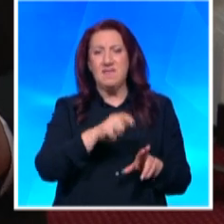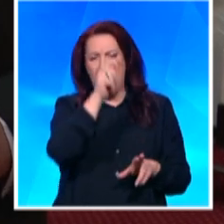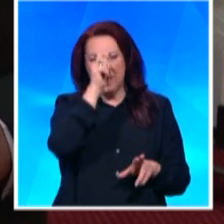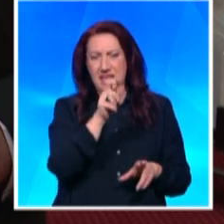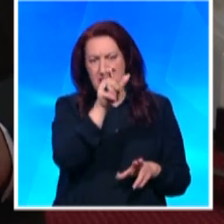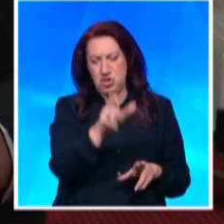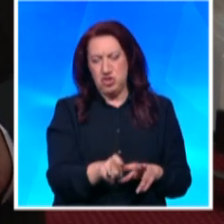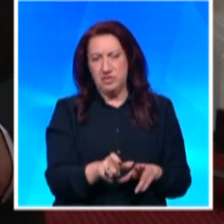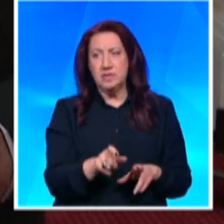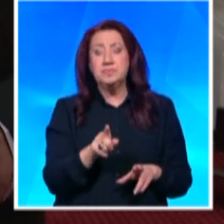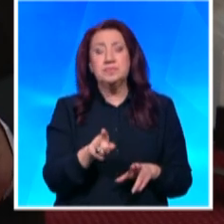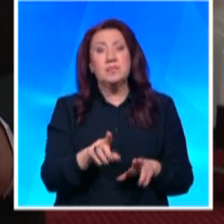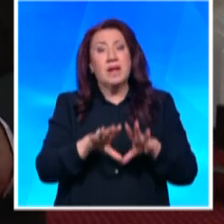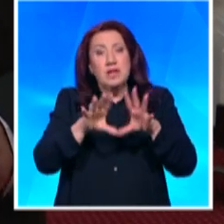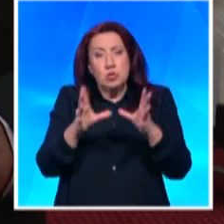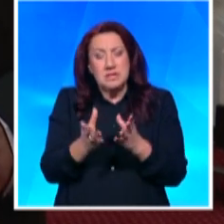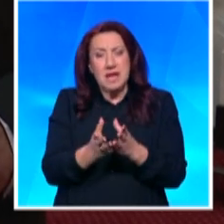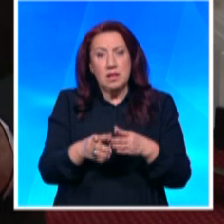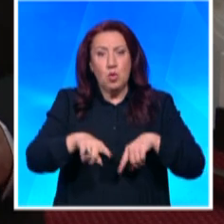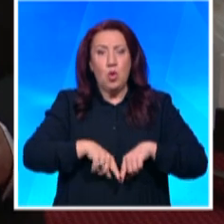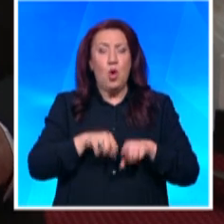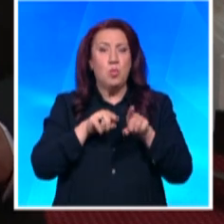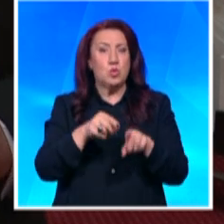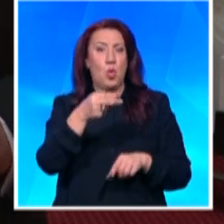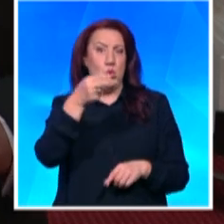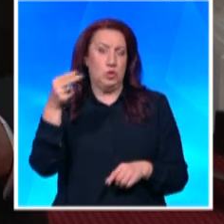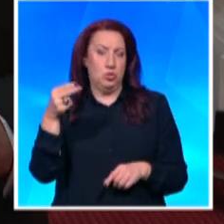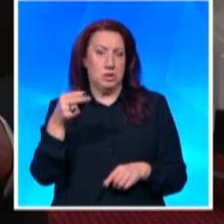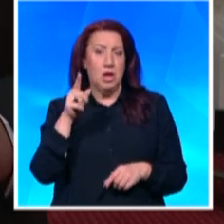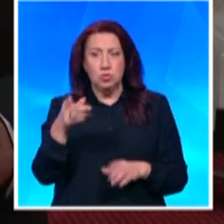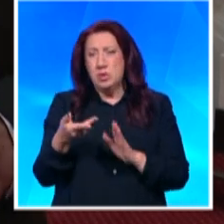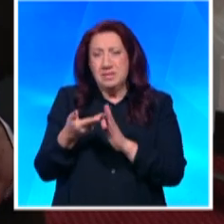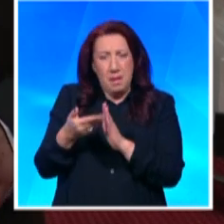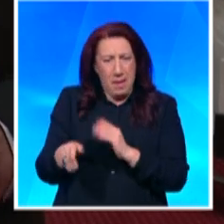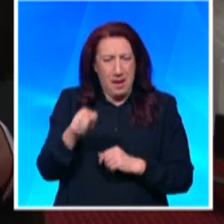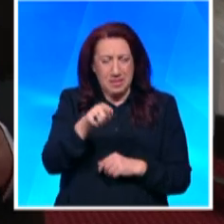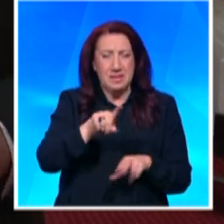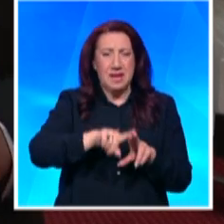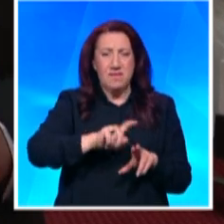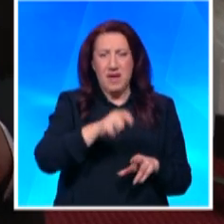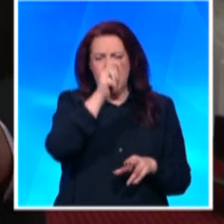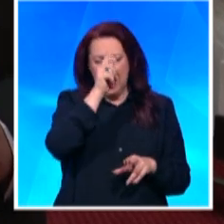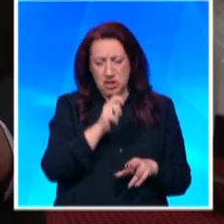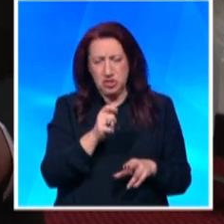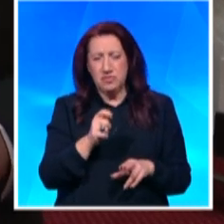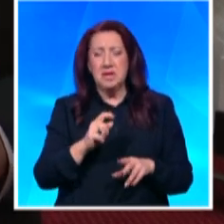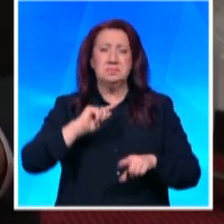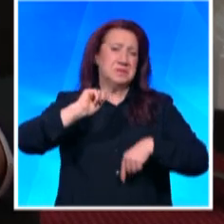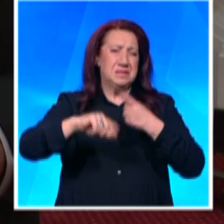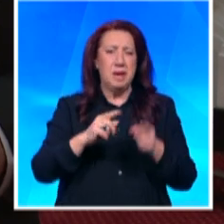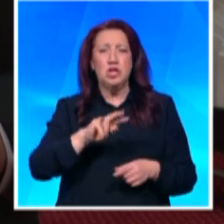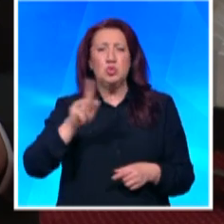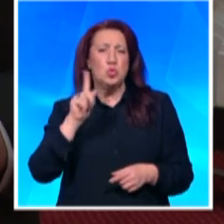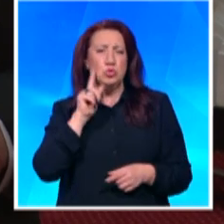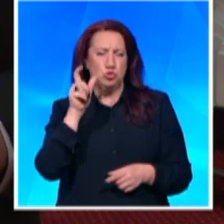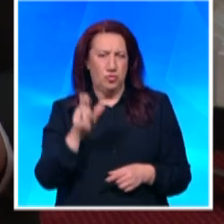прокуратура. Защото дори да бъде оставката, да бъде отстранена, ако дойде някой, който се казва Мешев и е още